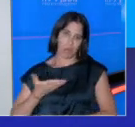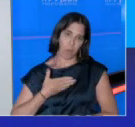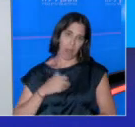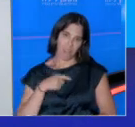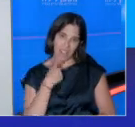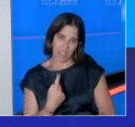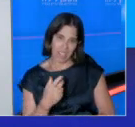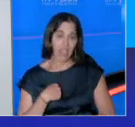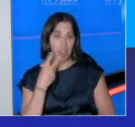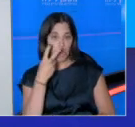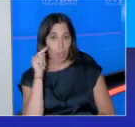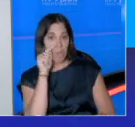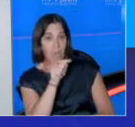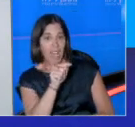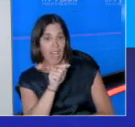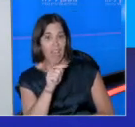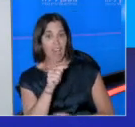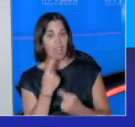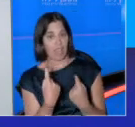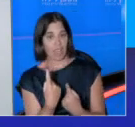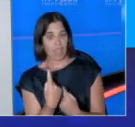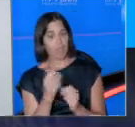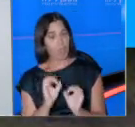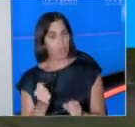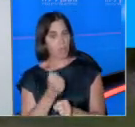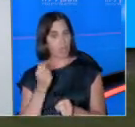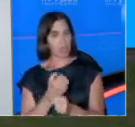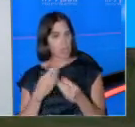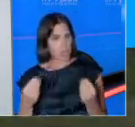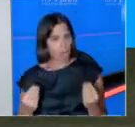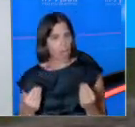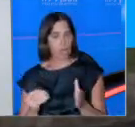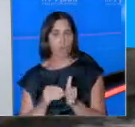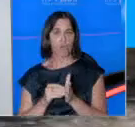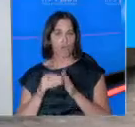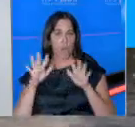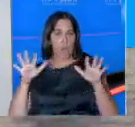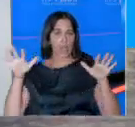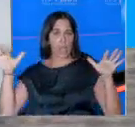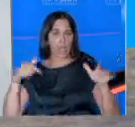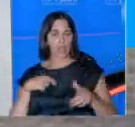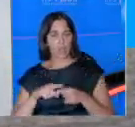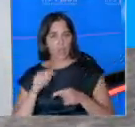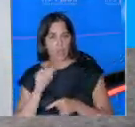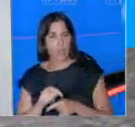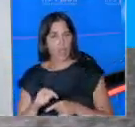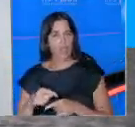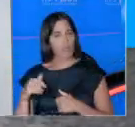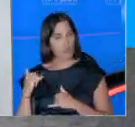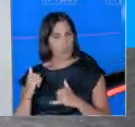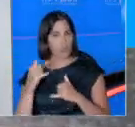את זה, אני גם רואה בך באמת אחד שעשה רבות ופעל רבות כדי להדהד את הסוגיה הזו, להביא אותה לידיעת